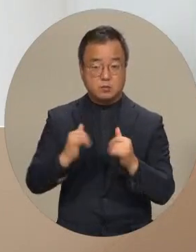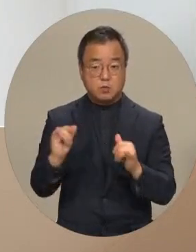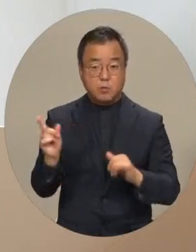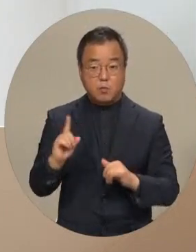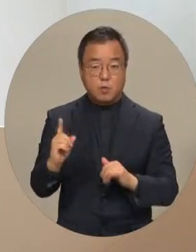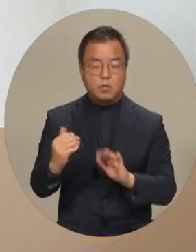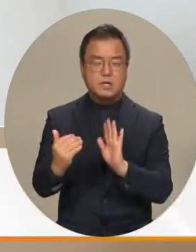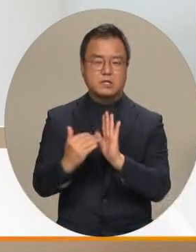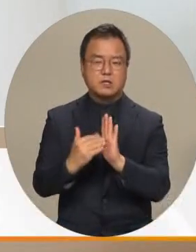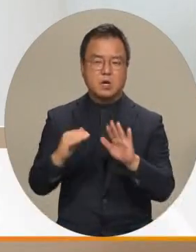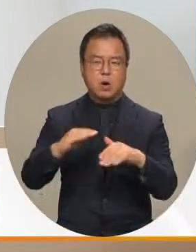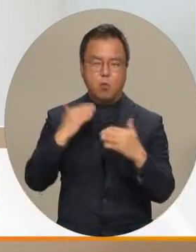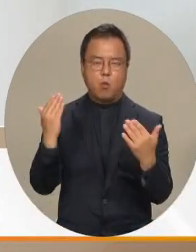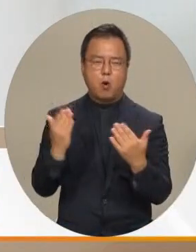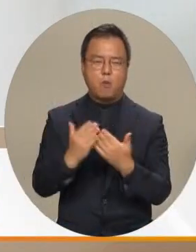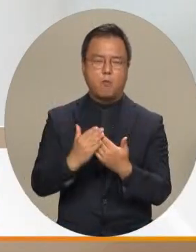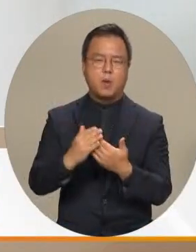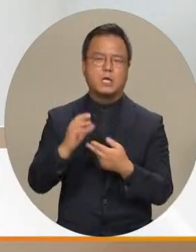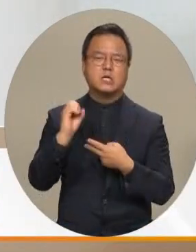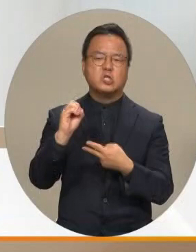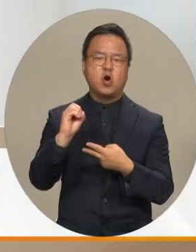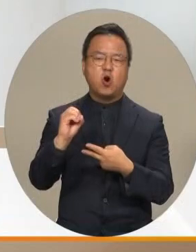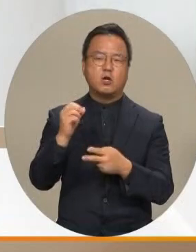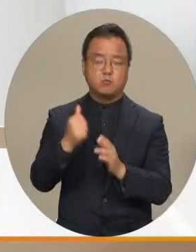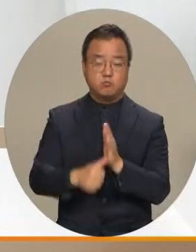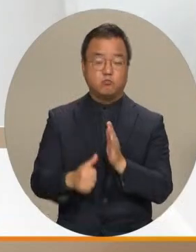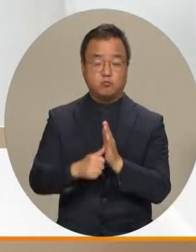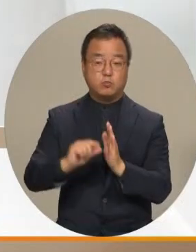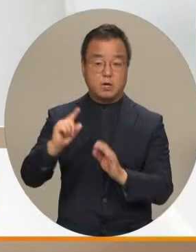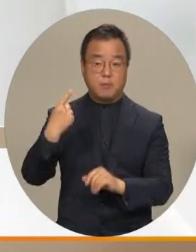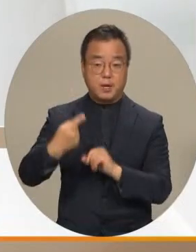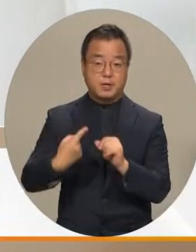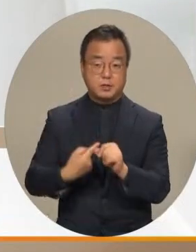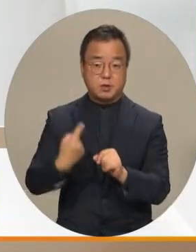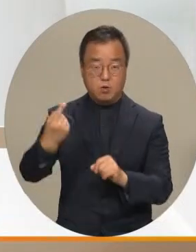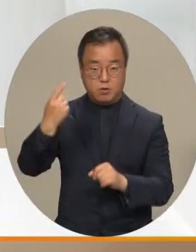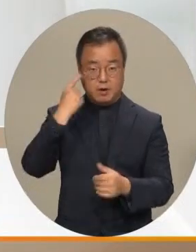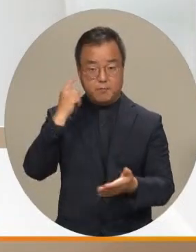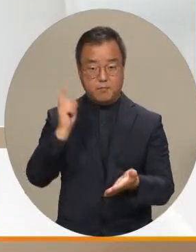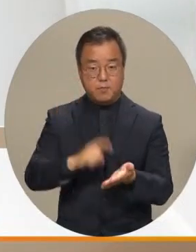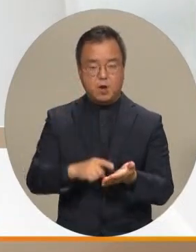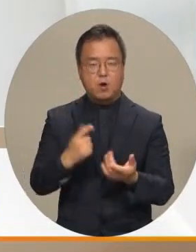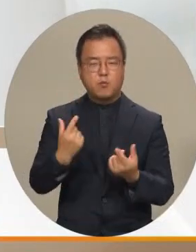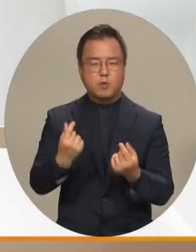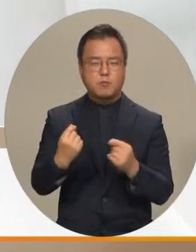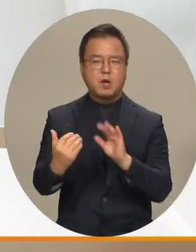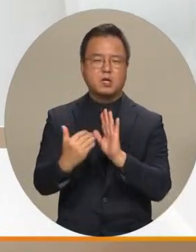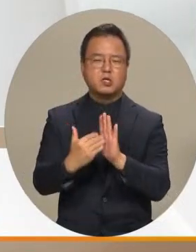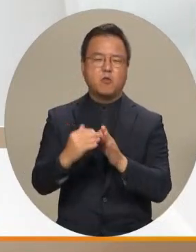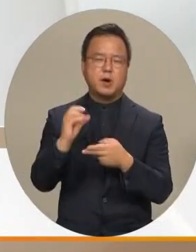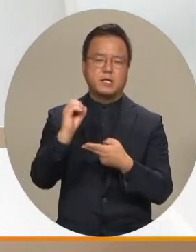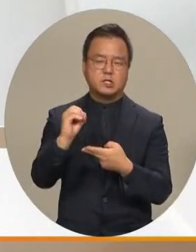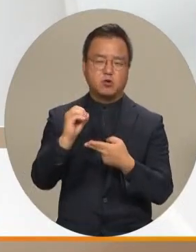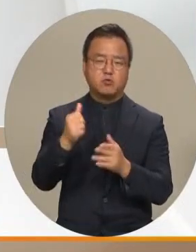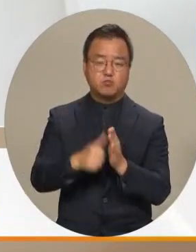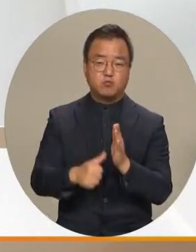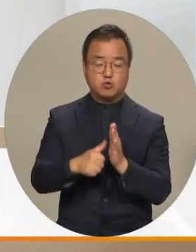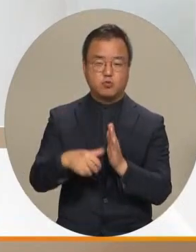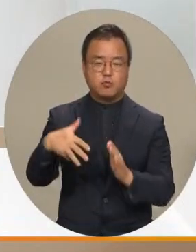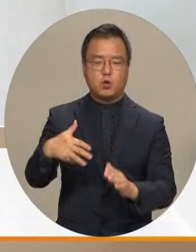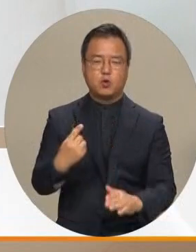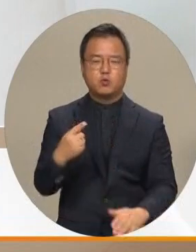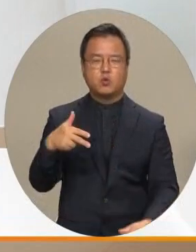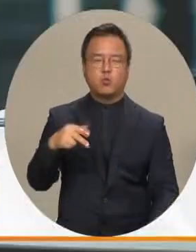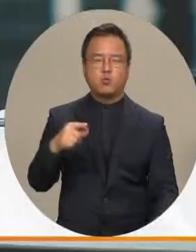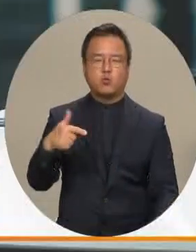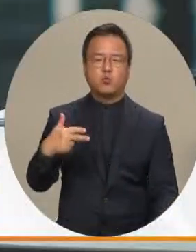완벽하게 0인 물질을 지금으로부터 약 100년 전에 발견을 해냈습니다 우리는 이와 같은 물질을 초전 노체라고 부릅니다 예